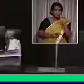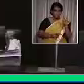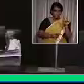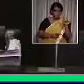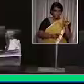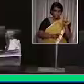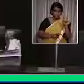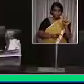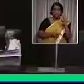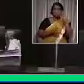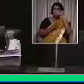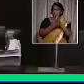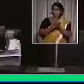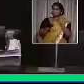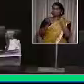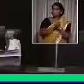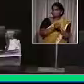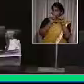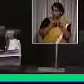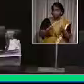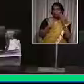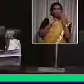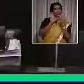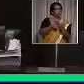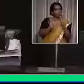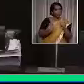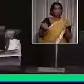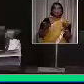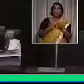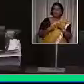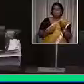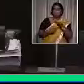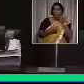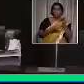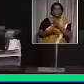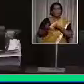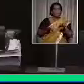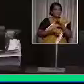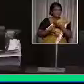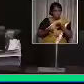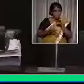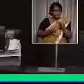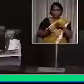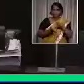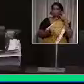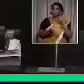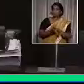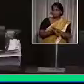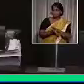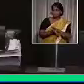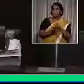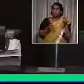கொண்டு வருவதன் ஊடாக ஜனநாயகத்தை இந்த நாட்டிலே நிலைநிறுத்த முடியும். அதேபோல இந்த நாட்டிலே